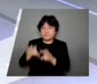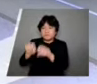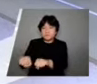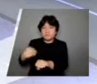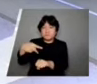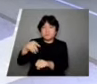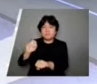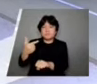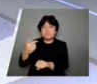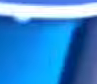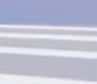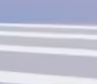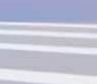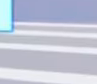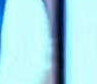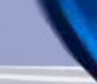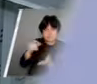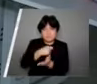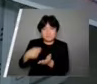saki